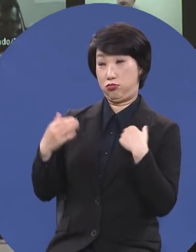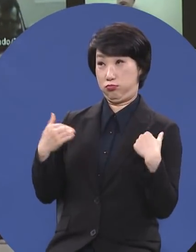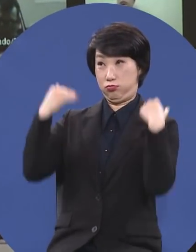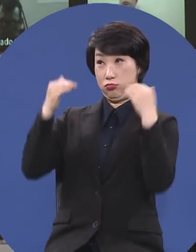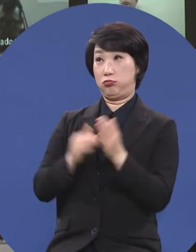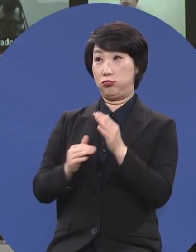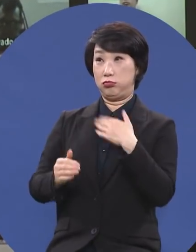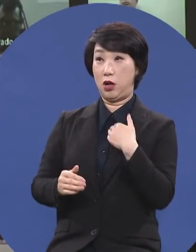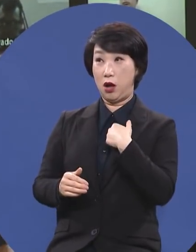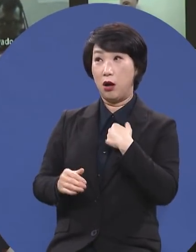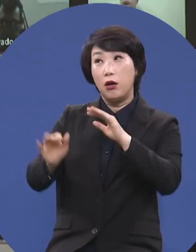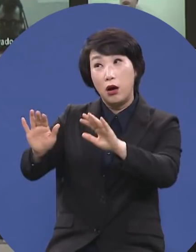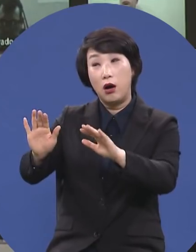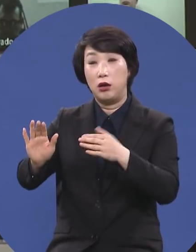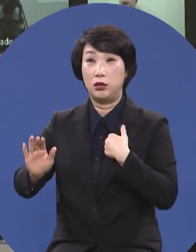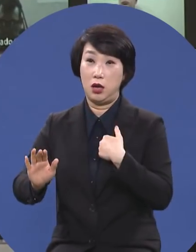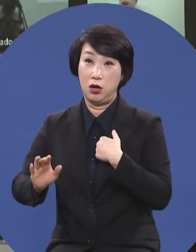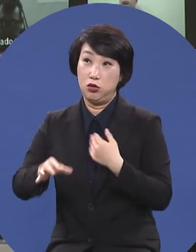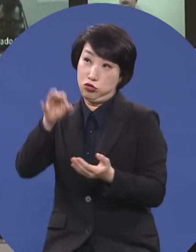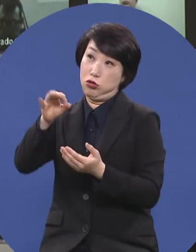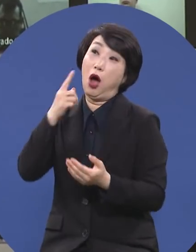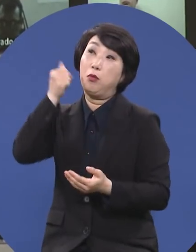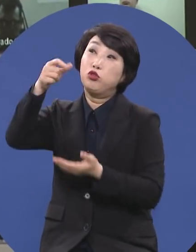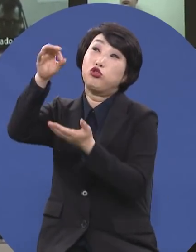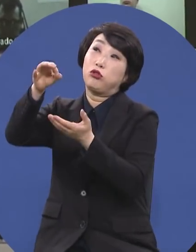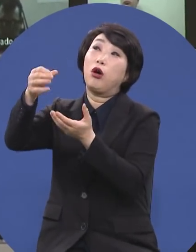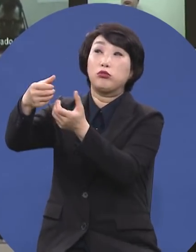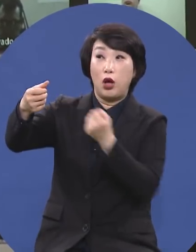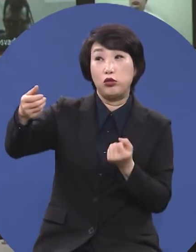됐습니다. 나에게 유산을 나눠주시오.